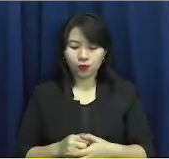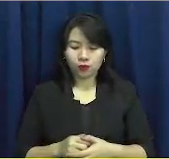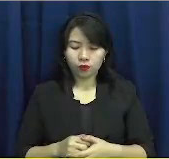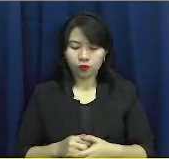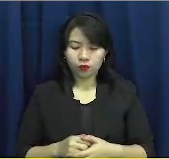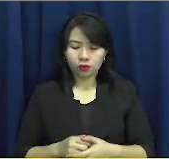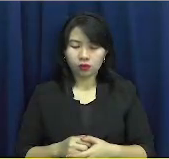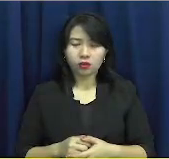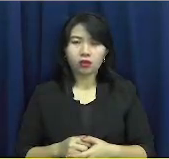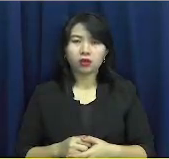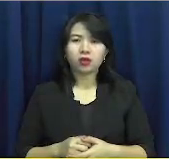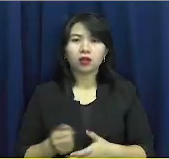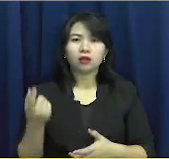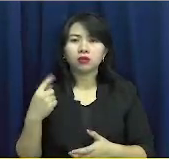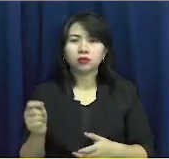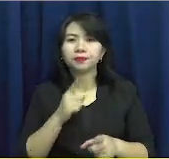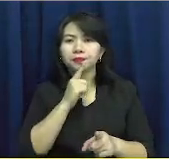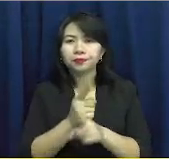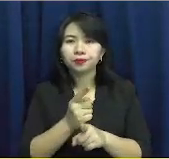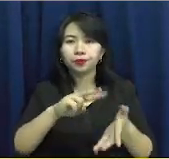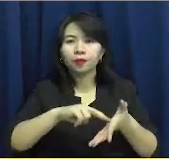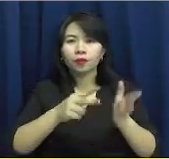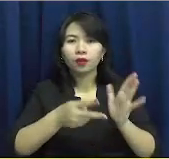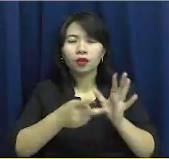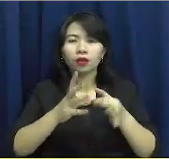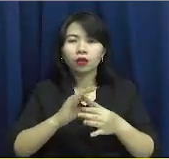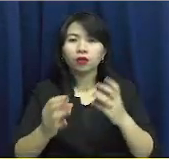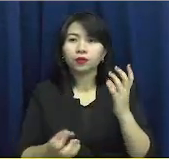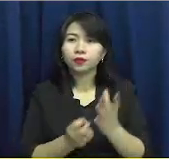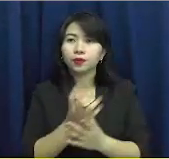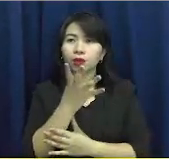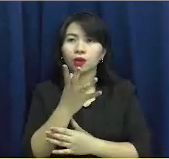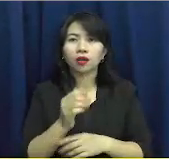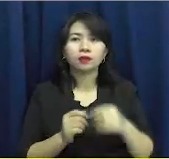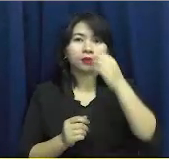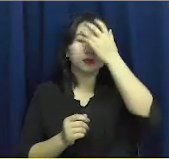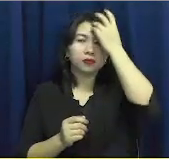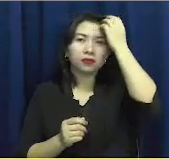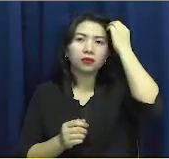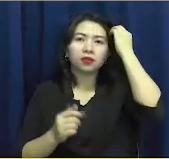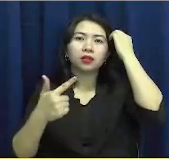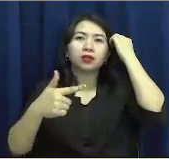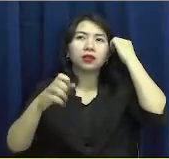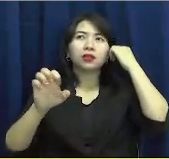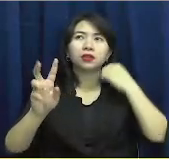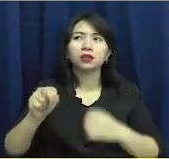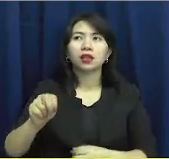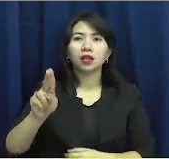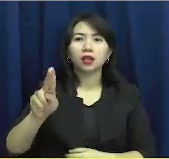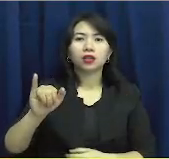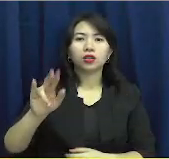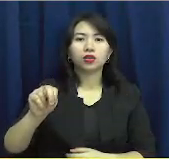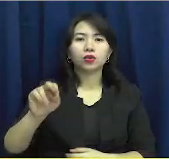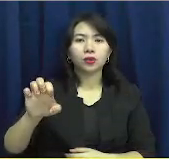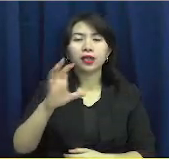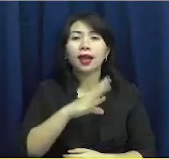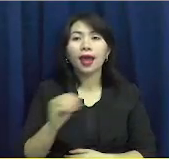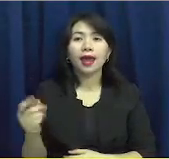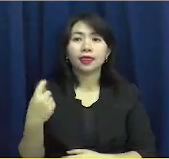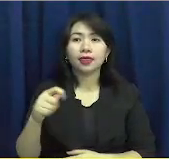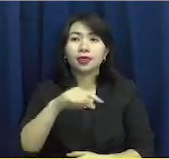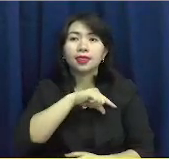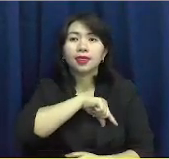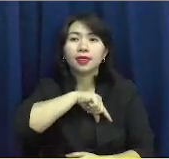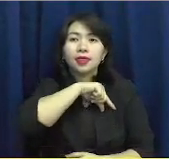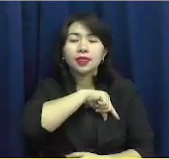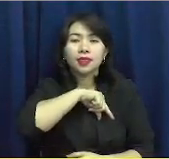genuity of the growth. You see, yung I'm talking about hindi lang yung pagka-genuine but also Sir Maki, yung quality. Mm. You see,